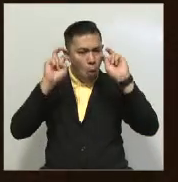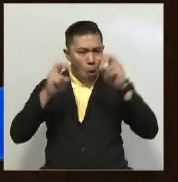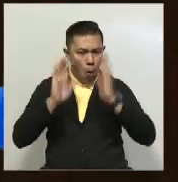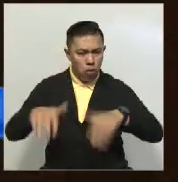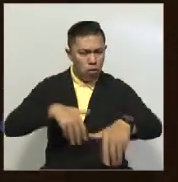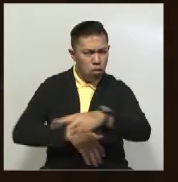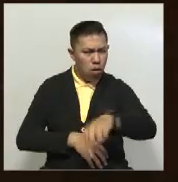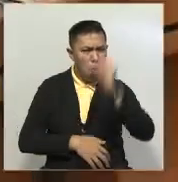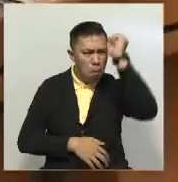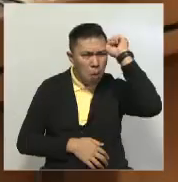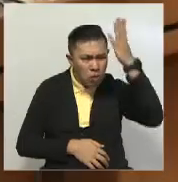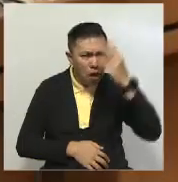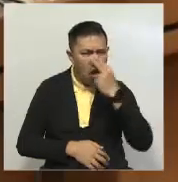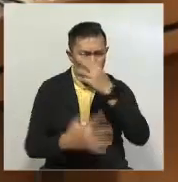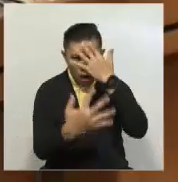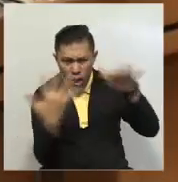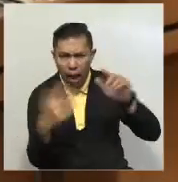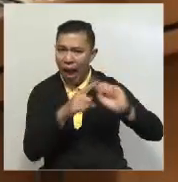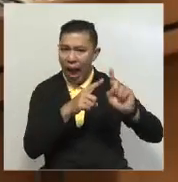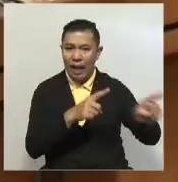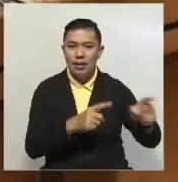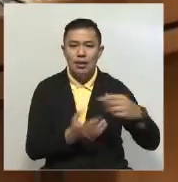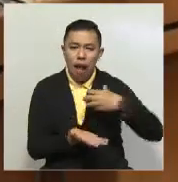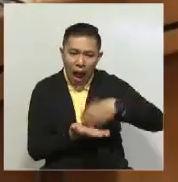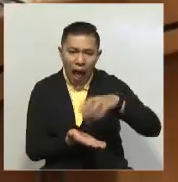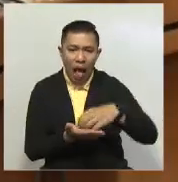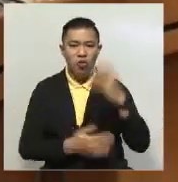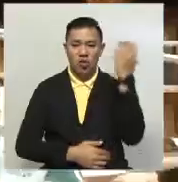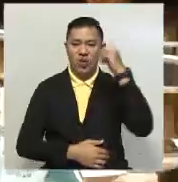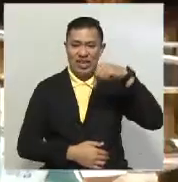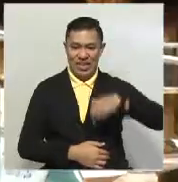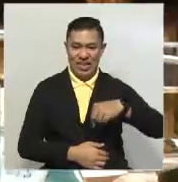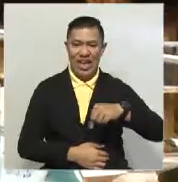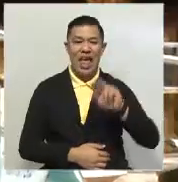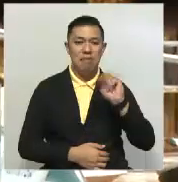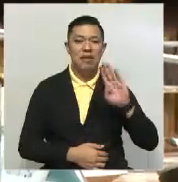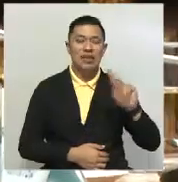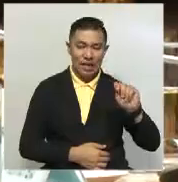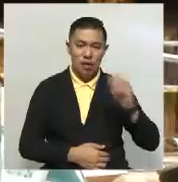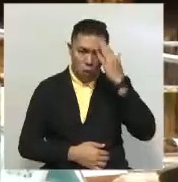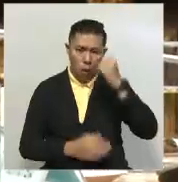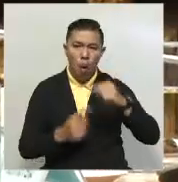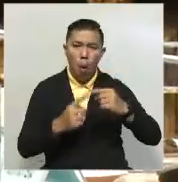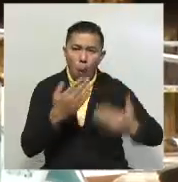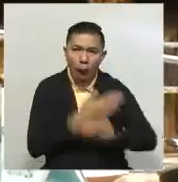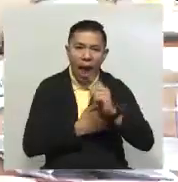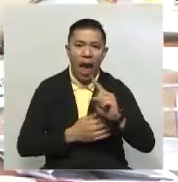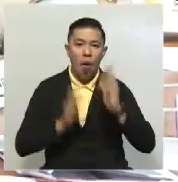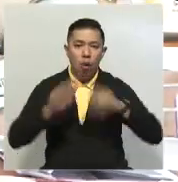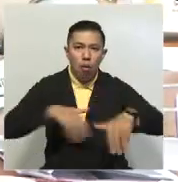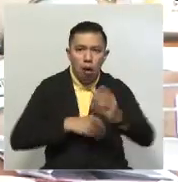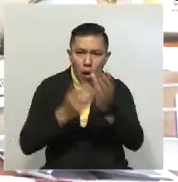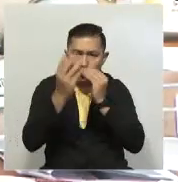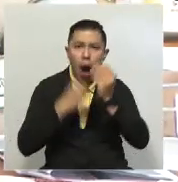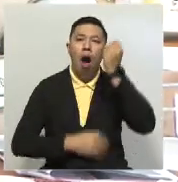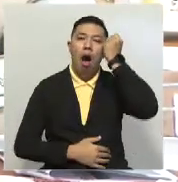ที่ประชาชนนั้นเกิดความเข้าใจที่คาดเคลื่อนเพื่อนำเสนอในรายการเคลียร์คัดชัดเจนโดยเชื่อว่าจะเป็นช่องทางที่ช่วยให้ประชาชนนั้น